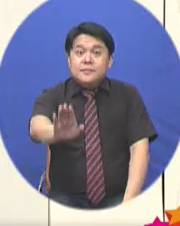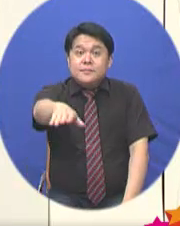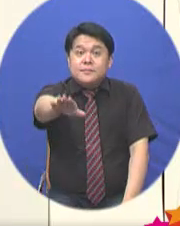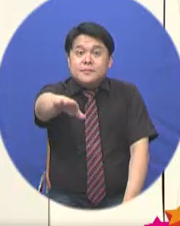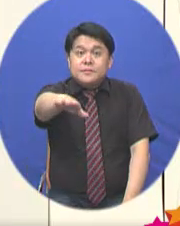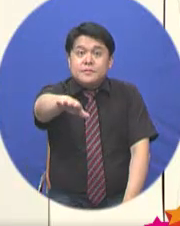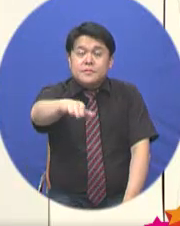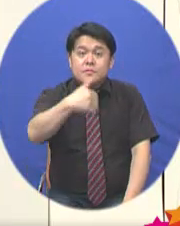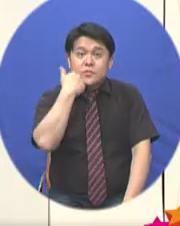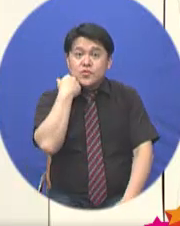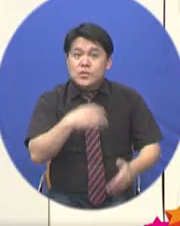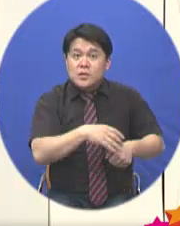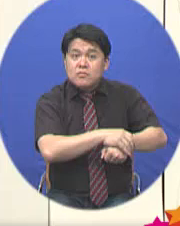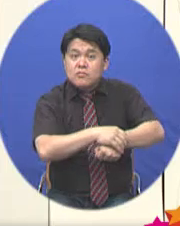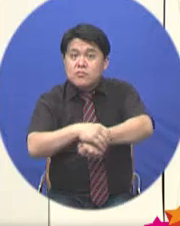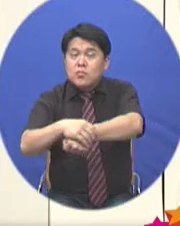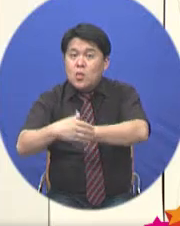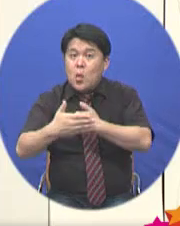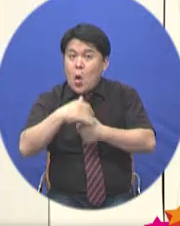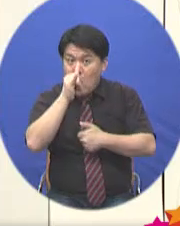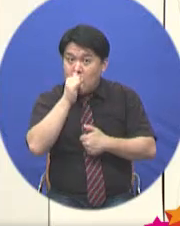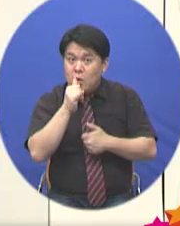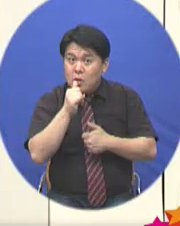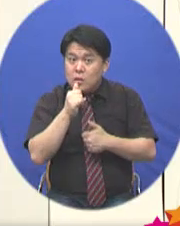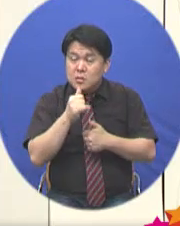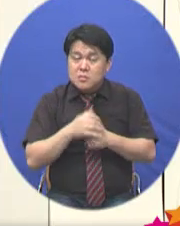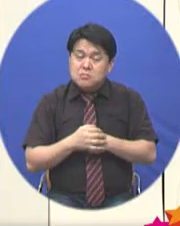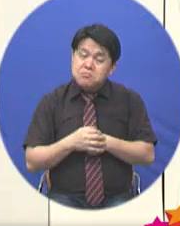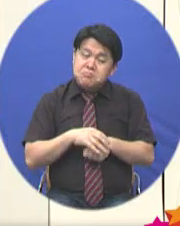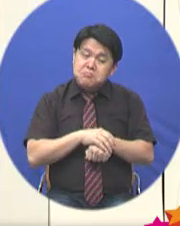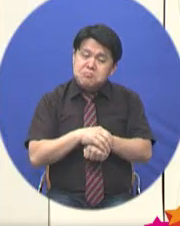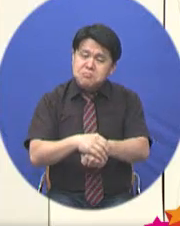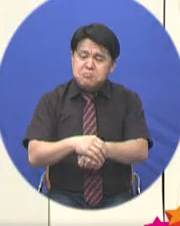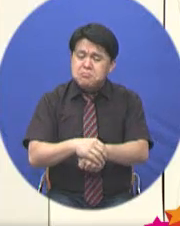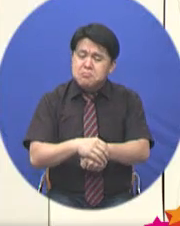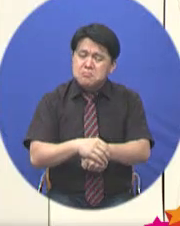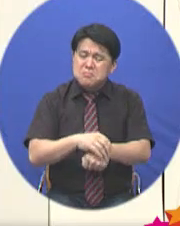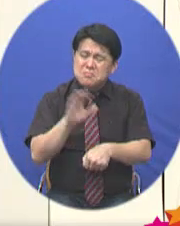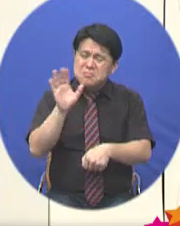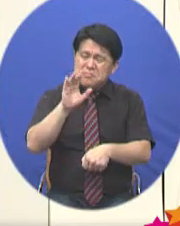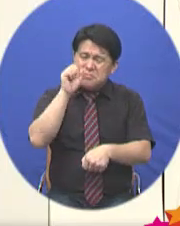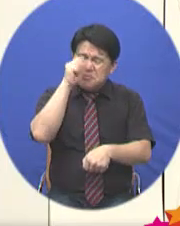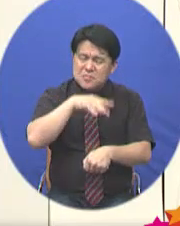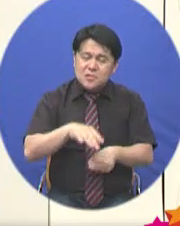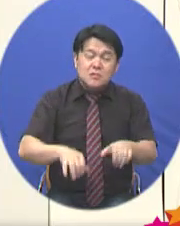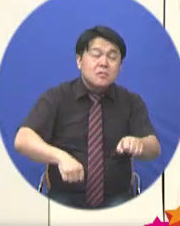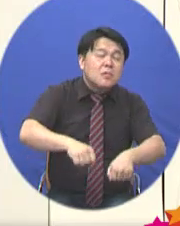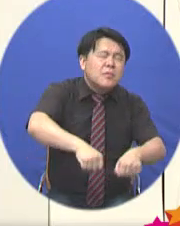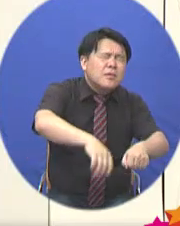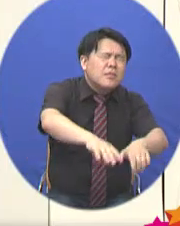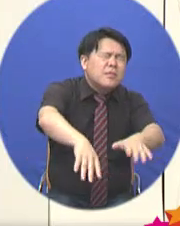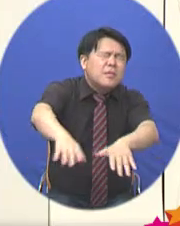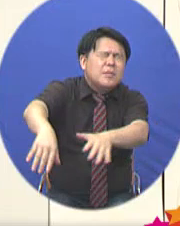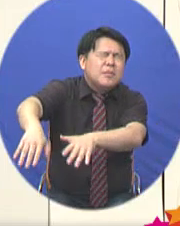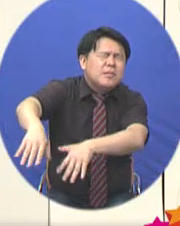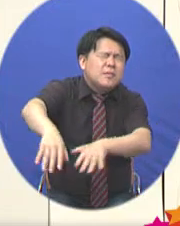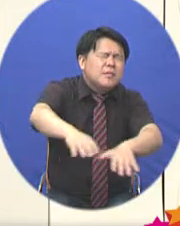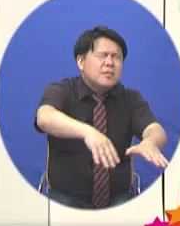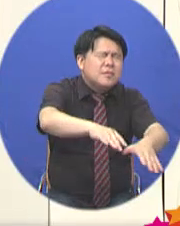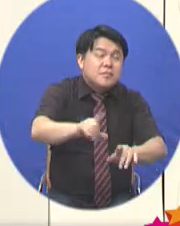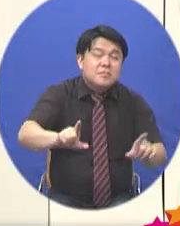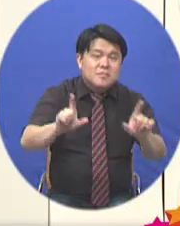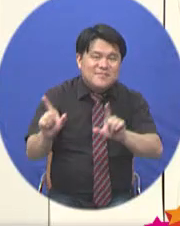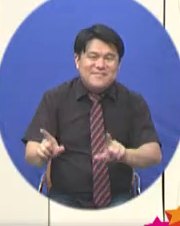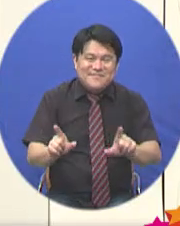그러면 누가 이렇게 안내를 해주나요? 안내인데 그냥 네 발로 그냥 키워댕겨요. 아,